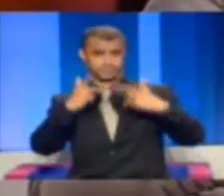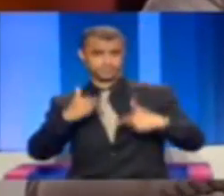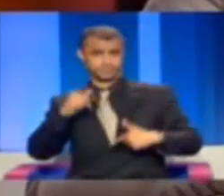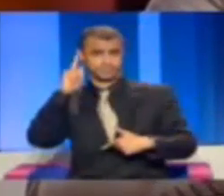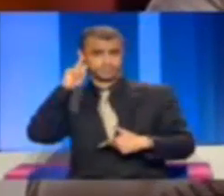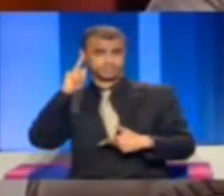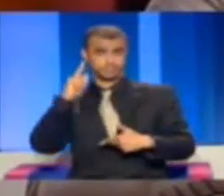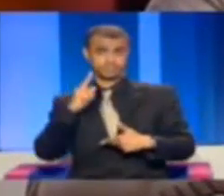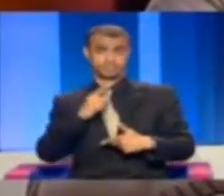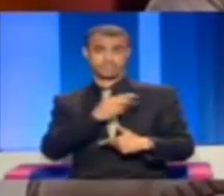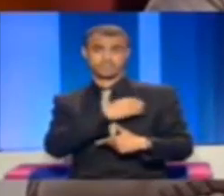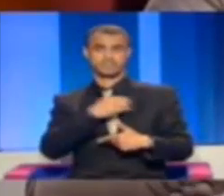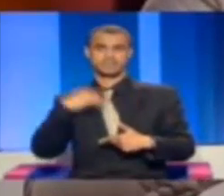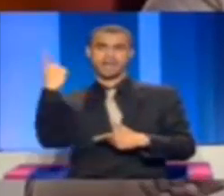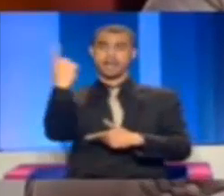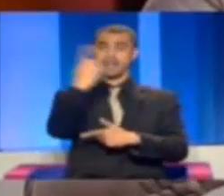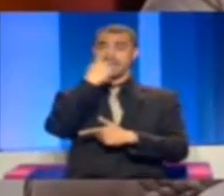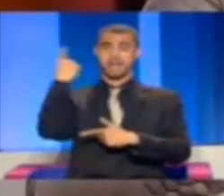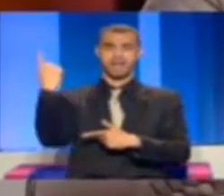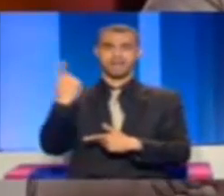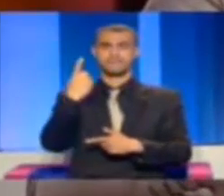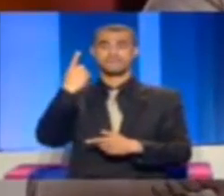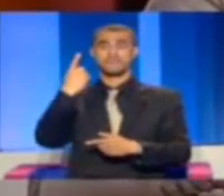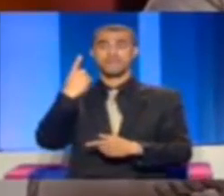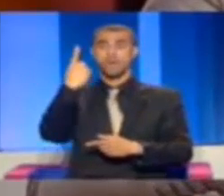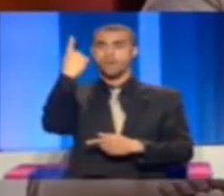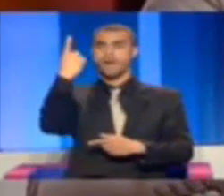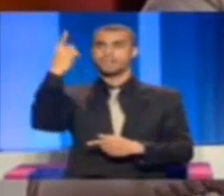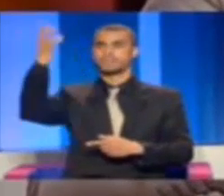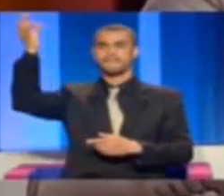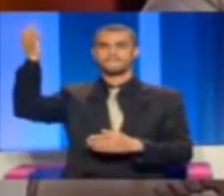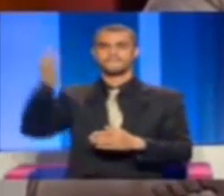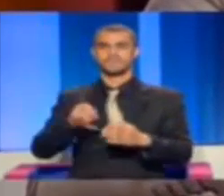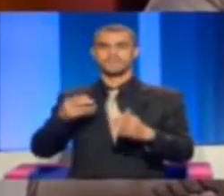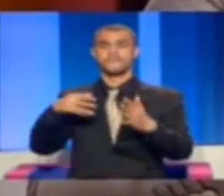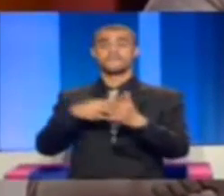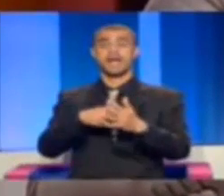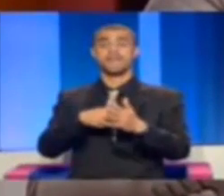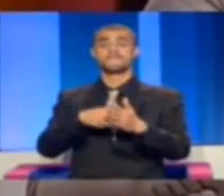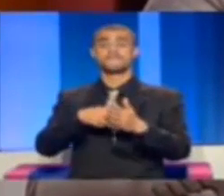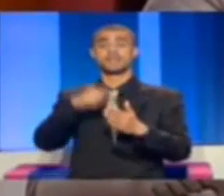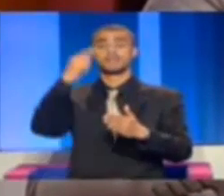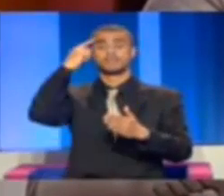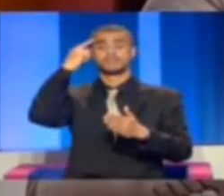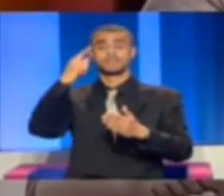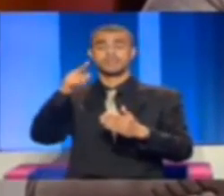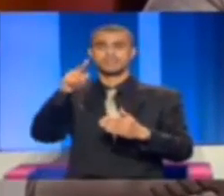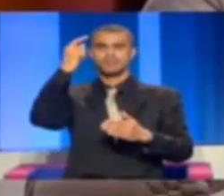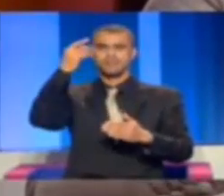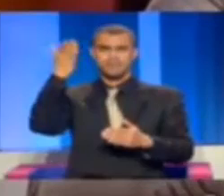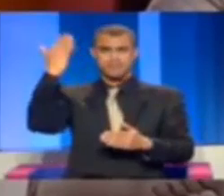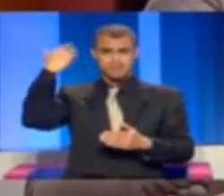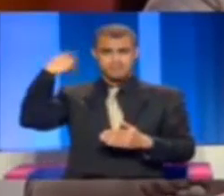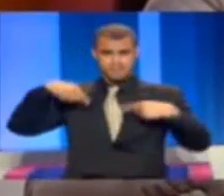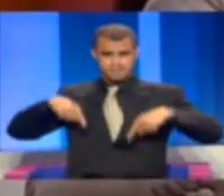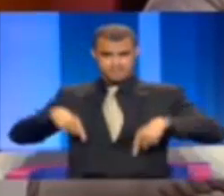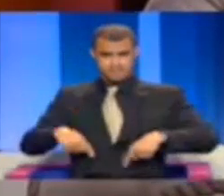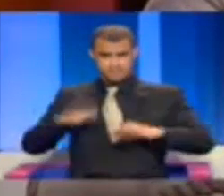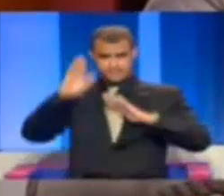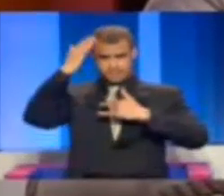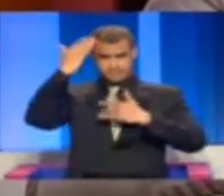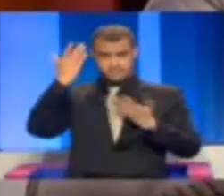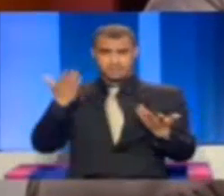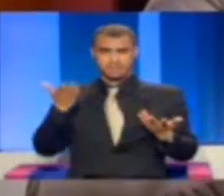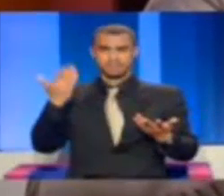لكل 1000 ولادة جديدة، وبالتالي إلى ضربنا الحساب غنلقاو عندنا تقريبا واحد 330,000. ولكن الاحصائيات ديال